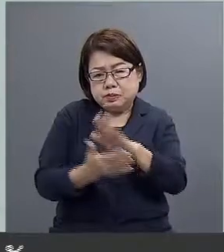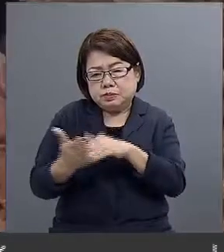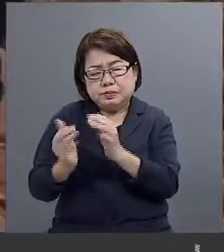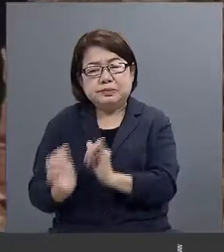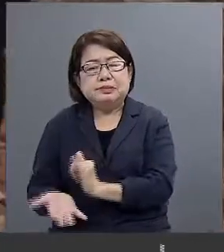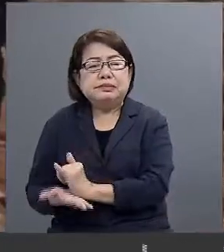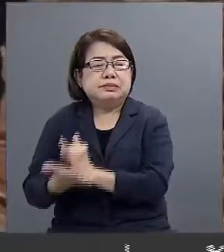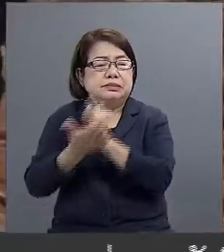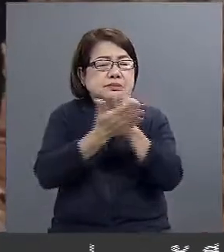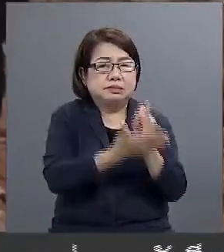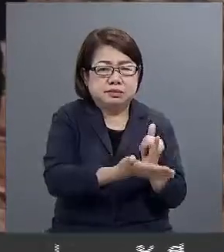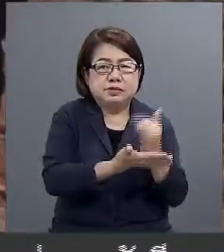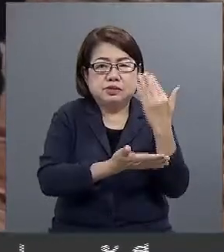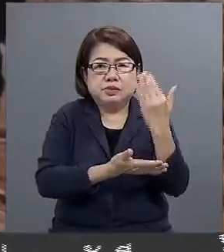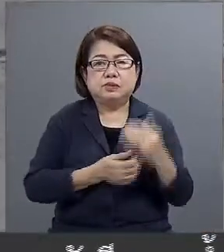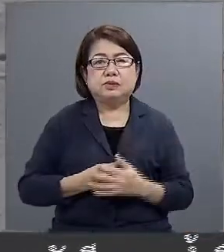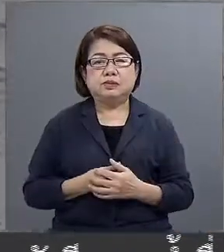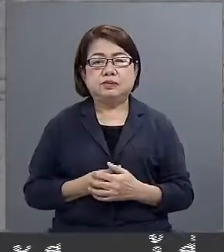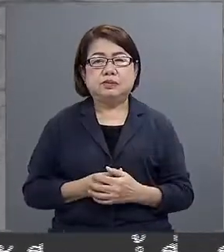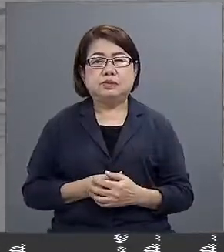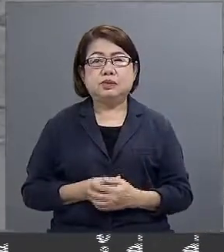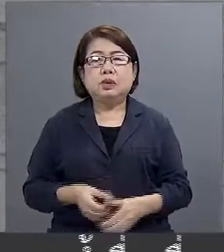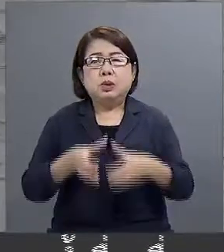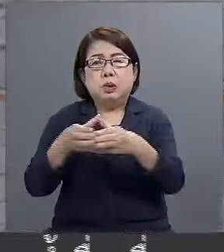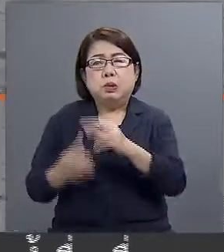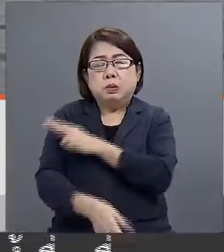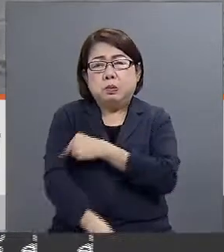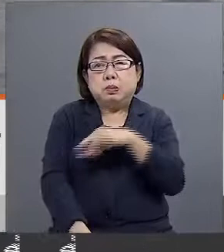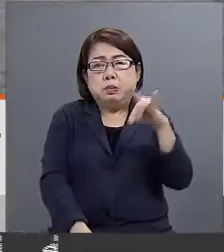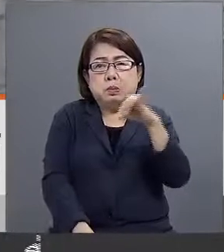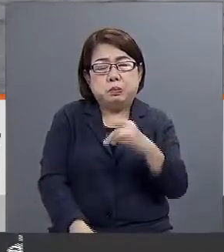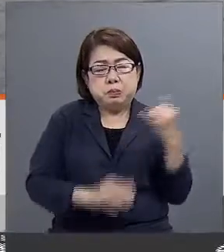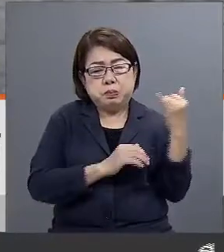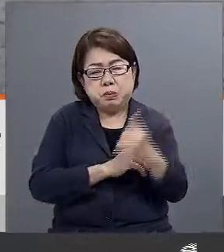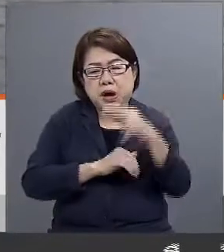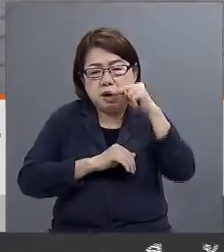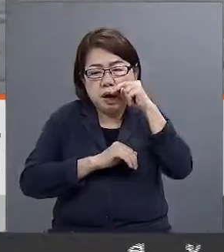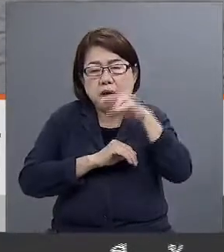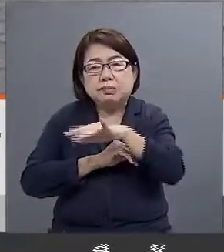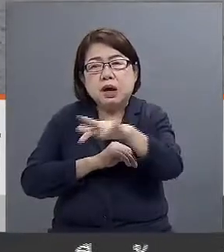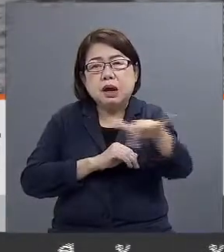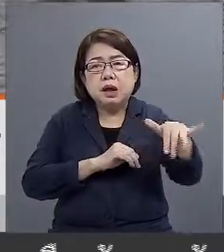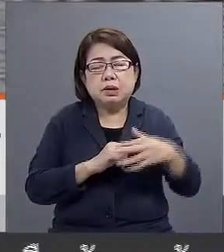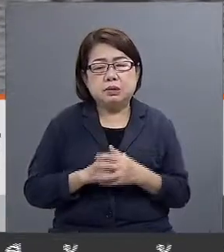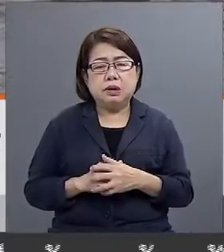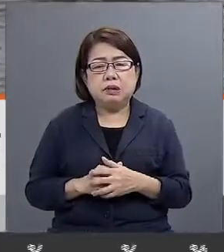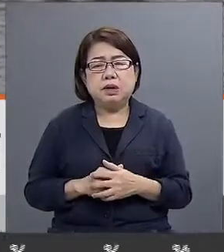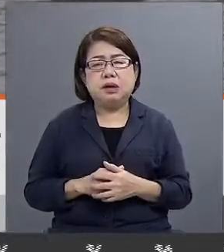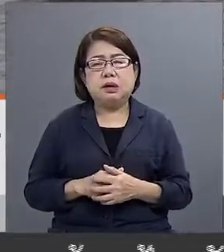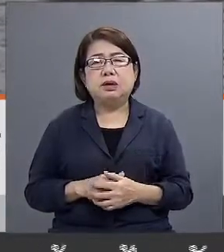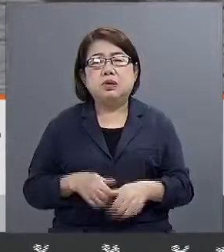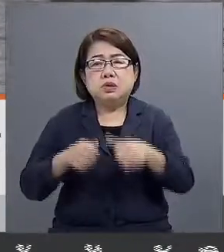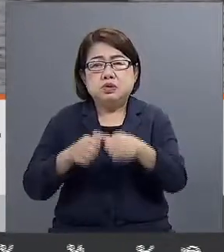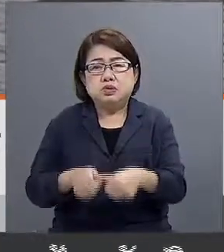ก่อนค่ะทีมสัตวแพทย์ลงพื้นที่ชายหาดบ้านเชิงมนตำบลบ่อผุดอำเภอเกาะสมุยจังหวัดสุราษฎร์ธานี